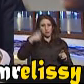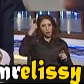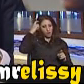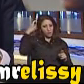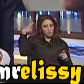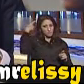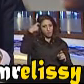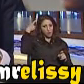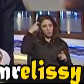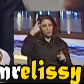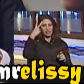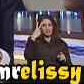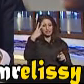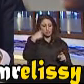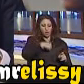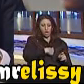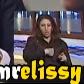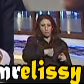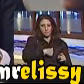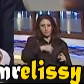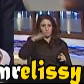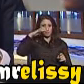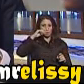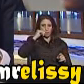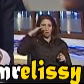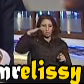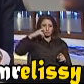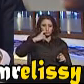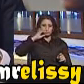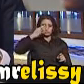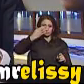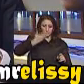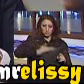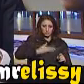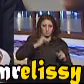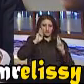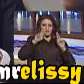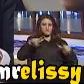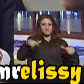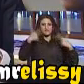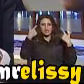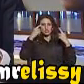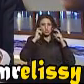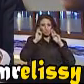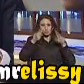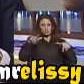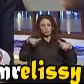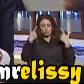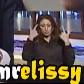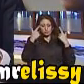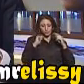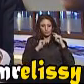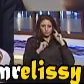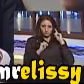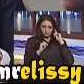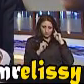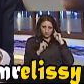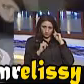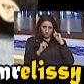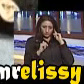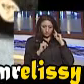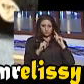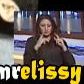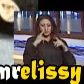الرأس والقلب. وانتشر فيديو على موقع اليوتيوب وتم تصويره منذ عام تقريبا، يتحدث فيه الطفل عمر